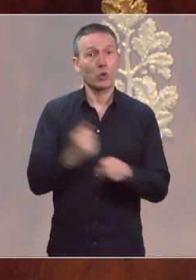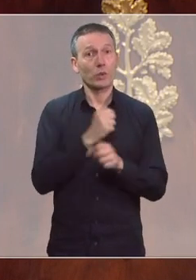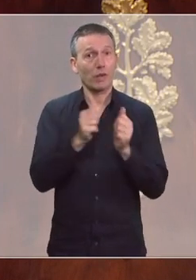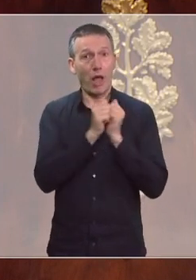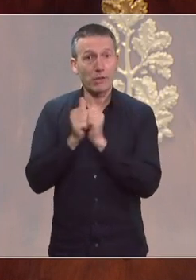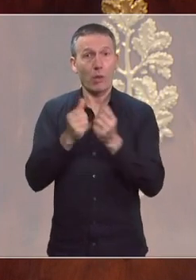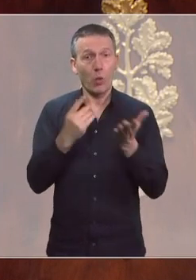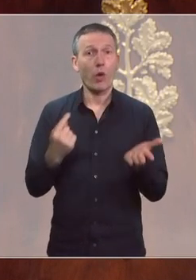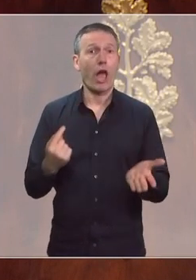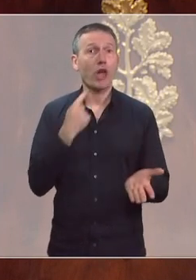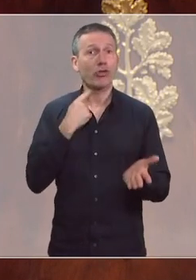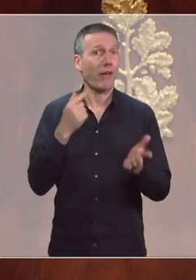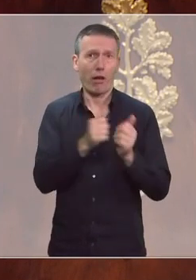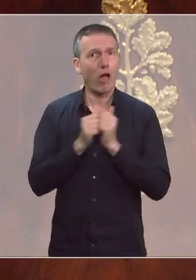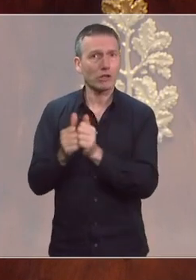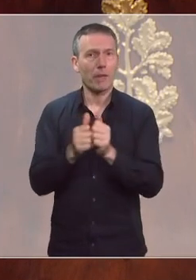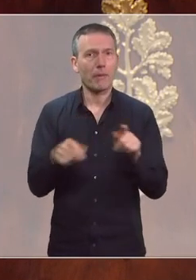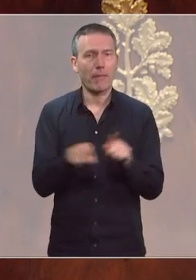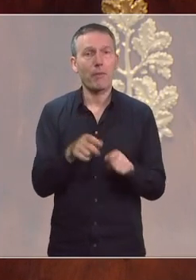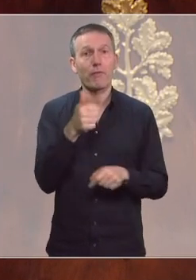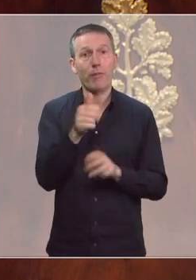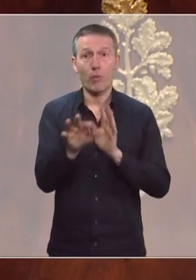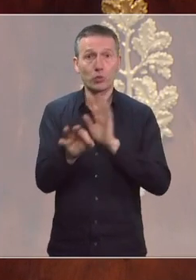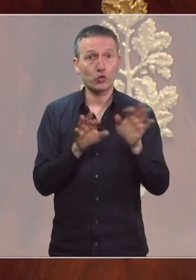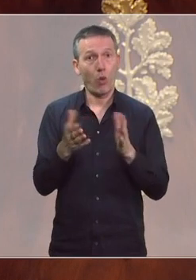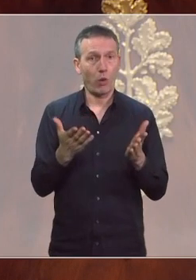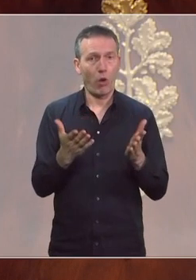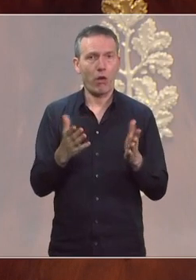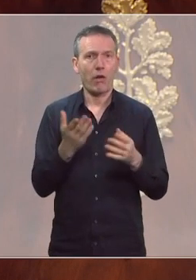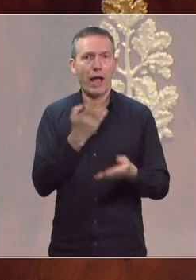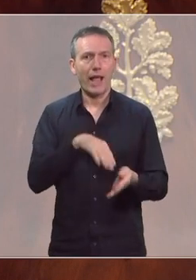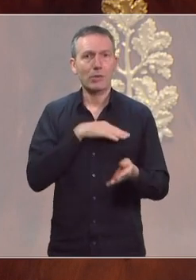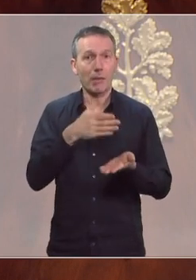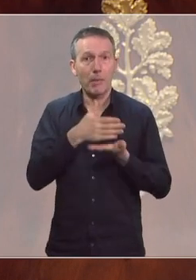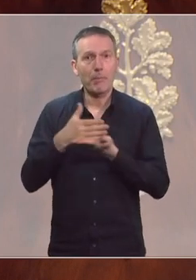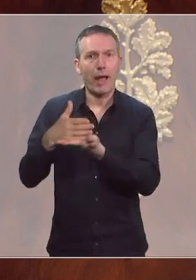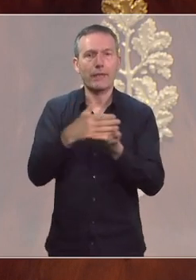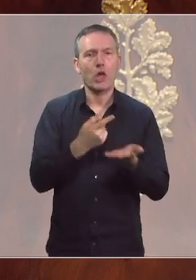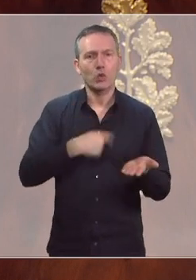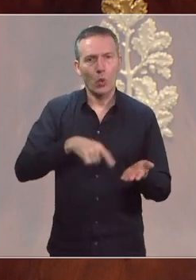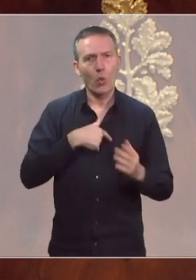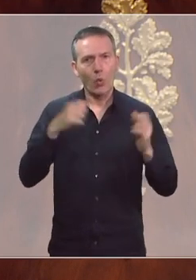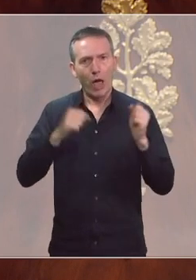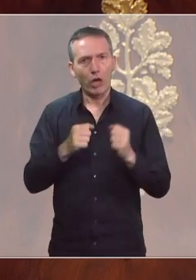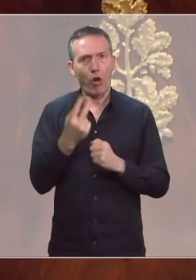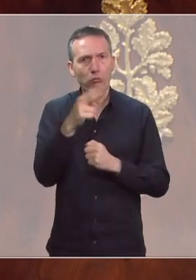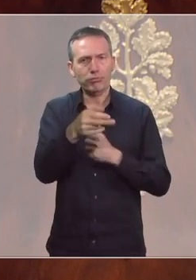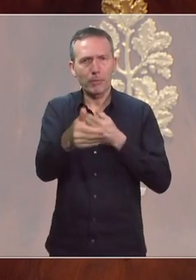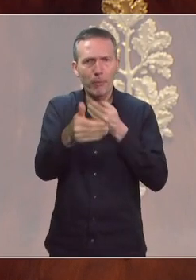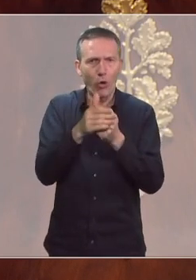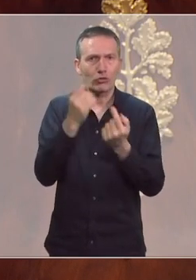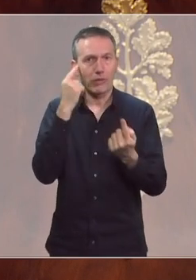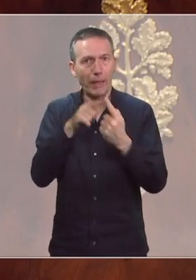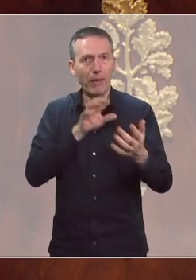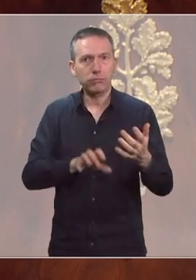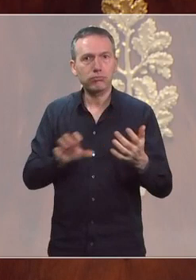collectif. Et vous avez fait le choix des responsabilités partagées. Nous approuvons l'approche territorialisée pour mettre en œuvre ce plan,